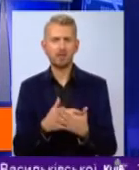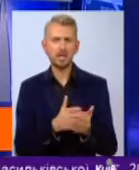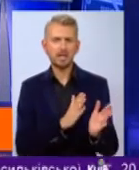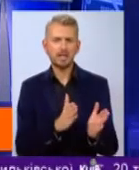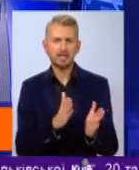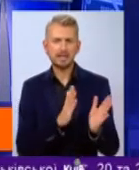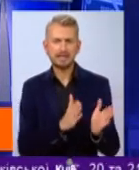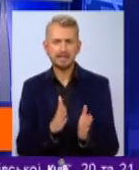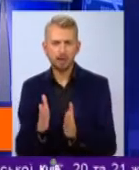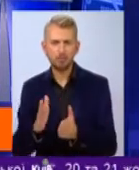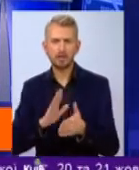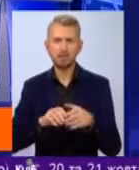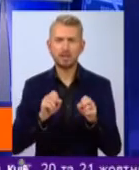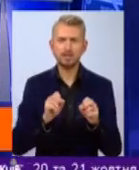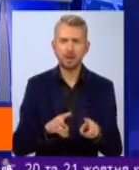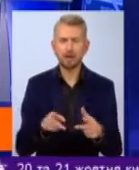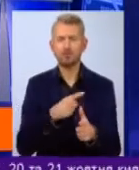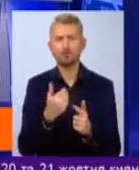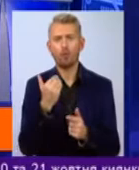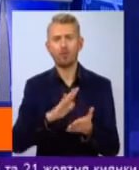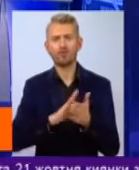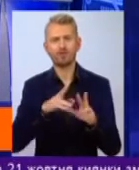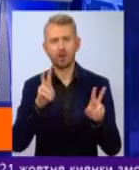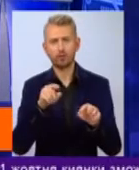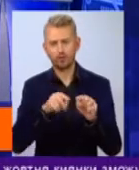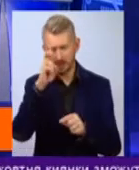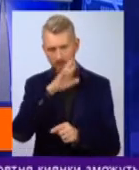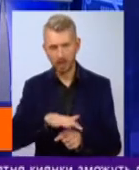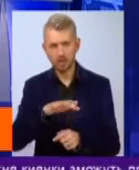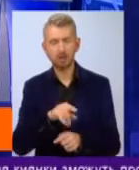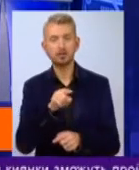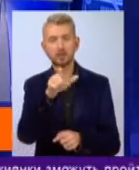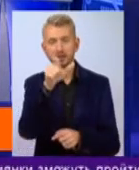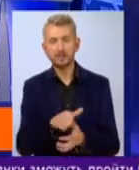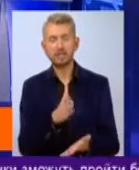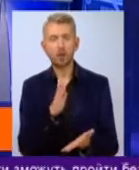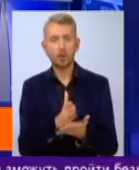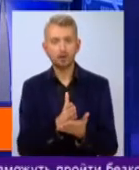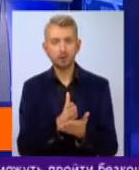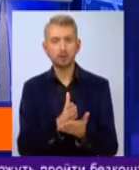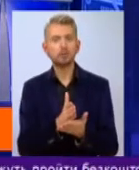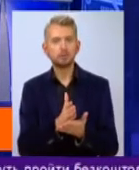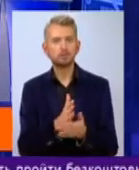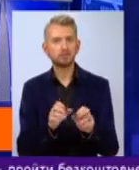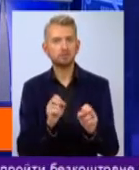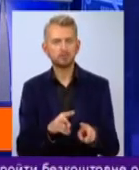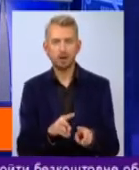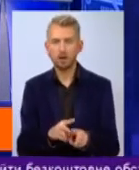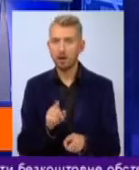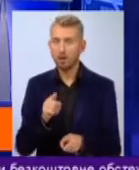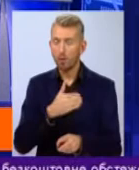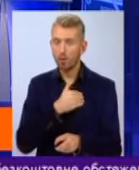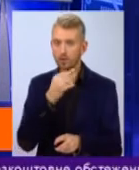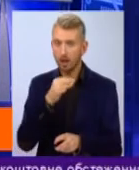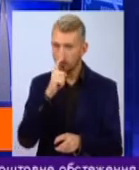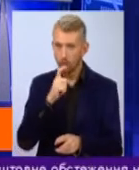системності, чи безпеки, чи його статусу в цій країні, він знаходиться в об'єкті підвищеної небезпеки. Ви хочете сказати, що не розуміють